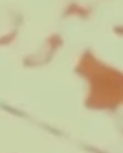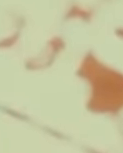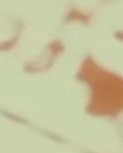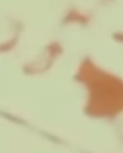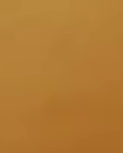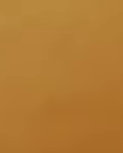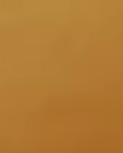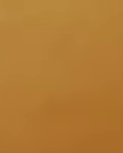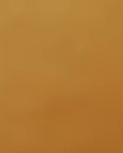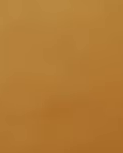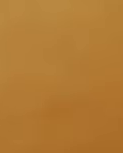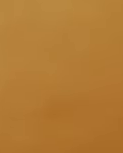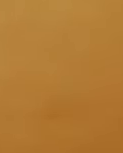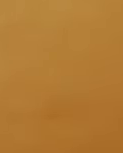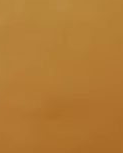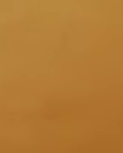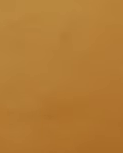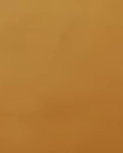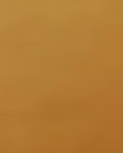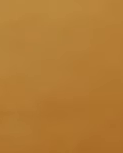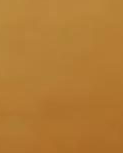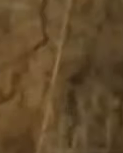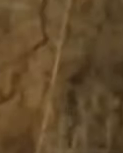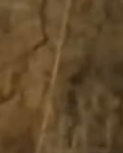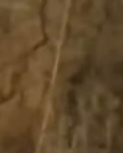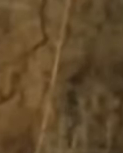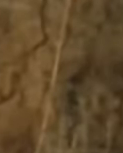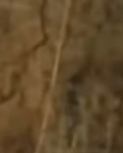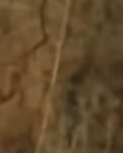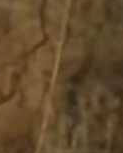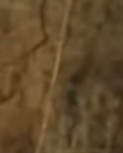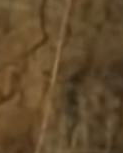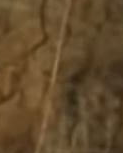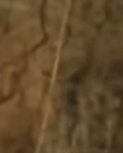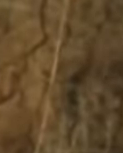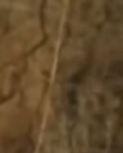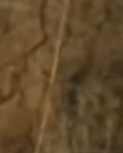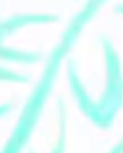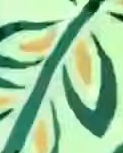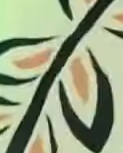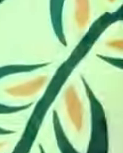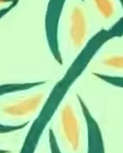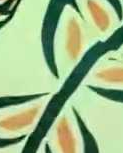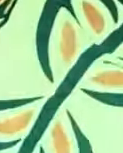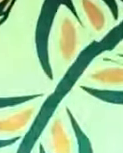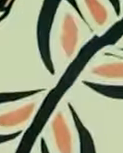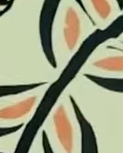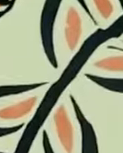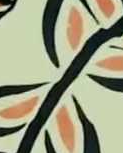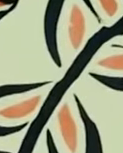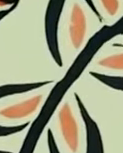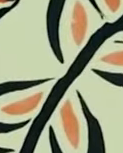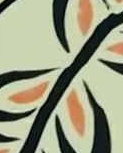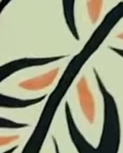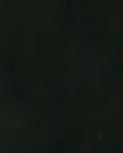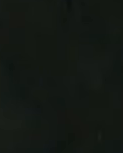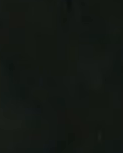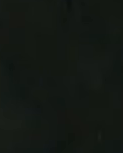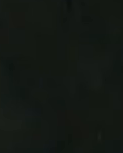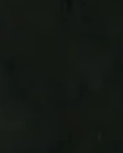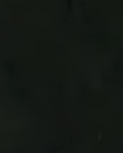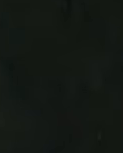wena babe emandla abakasimelane sekuphelile